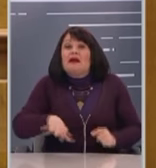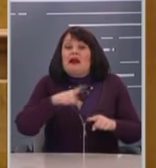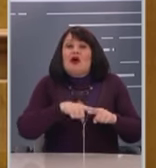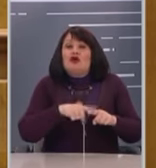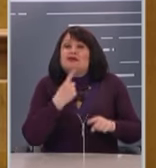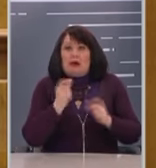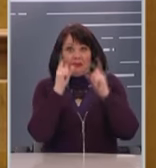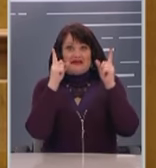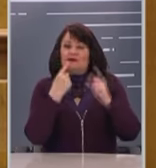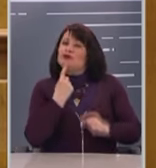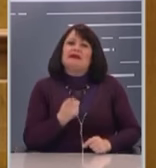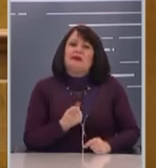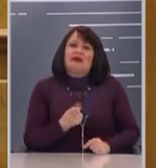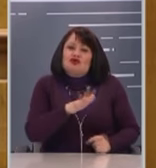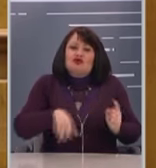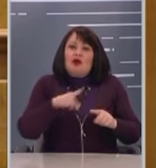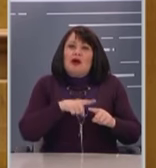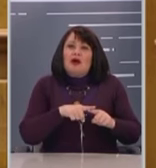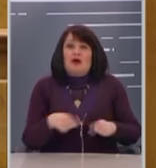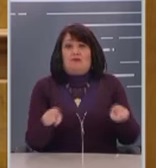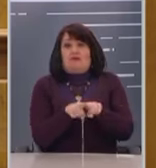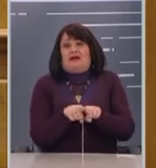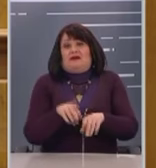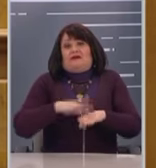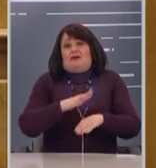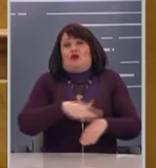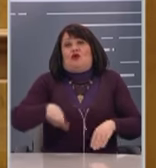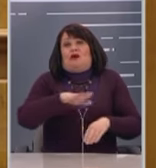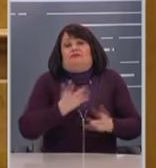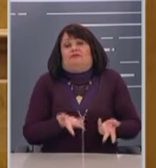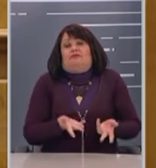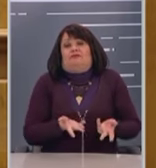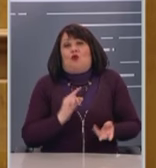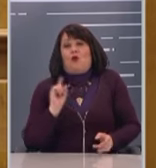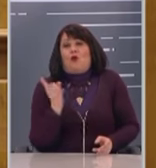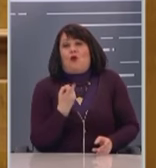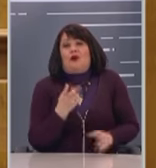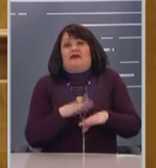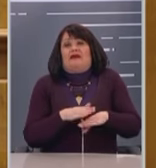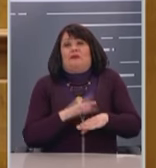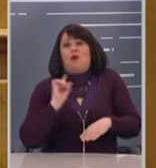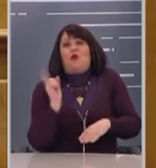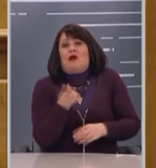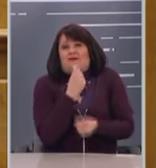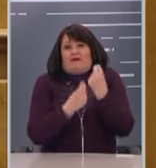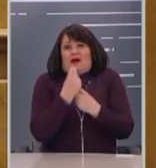Είπατε το απίστευτο. Μαζί τα φάγαμε. Και νομίσατε τότε ότι ξεμπερδέψατε με